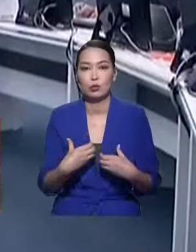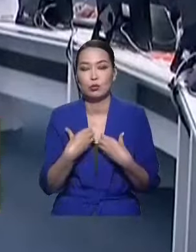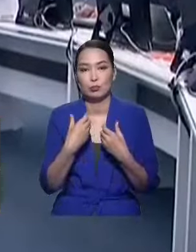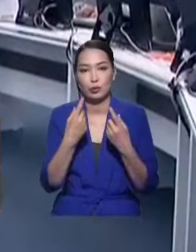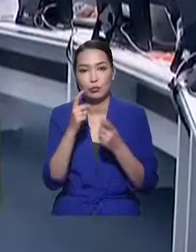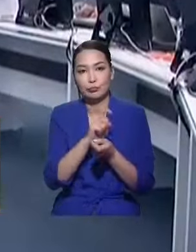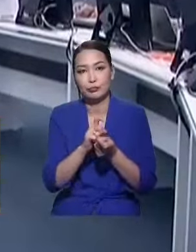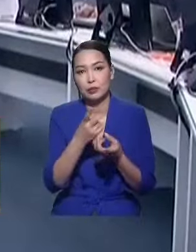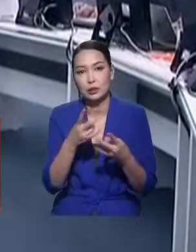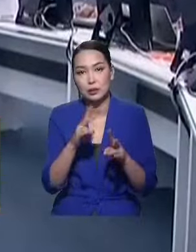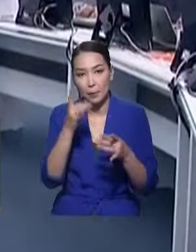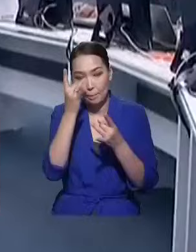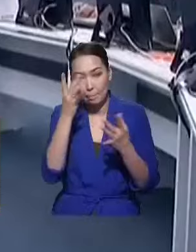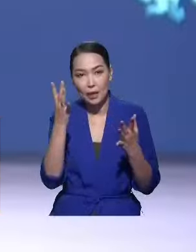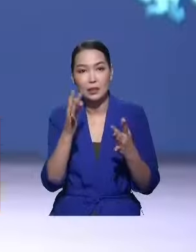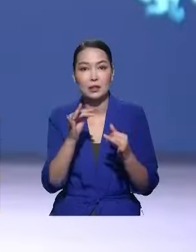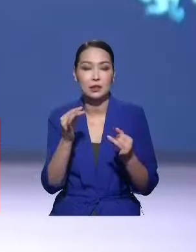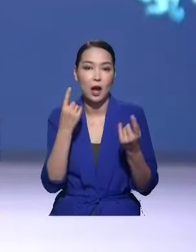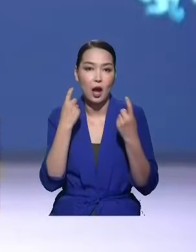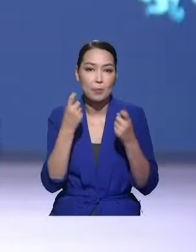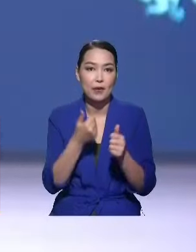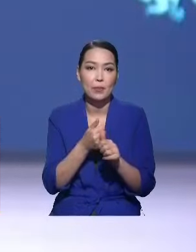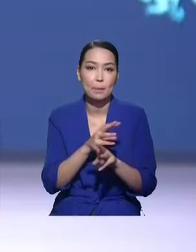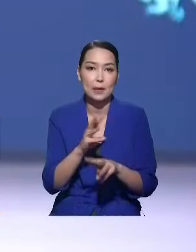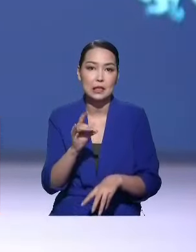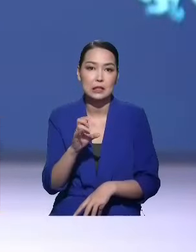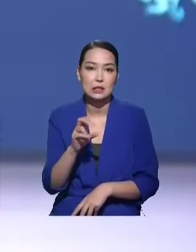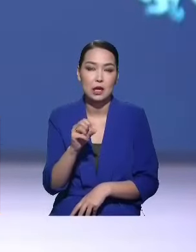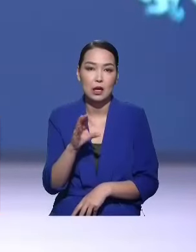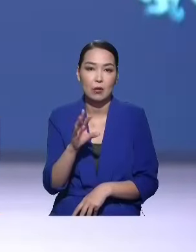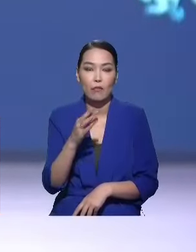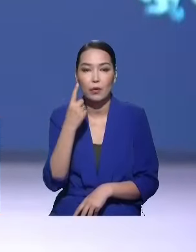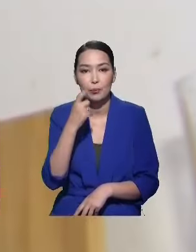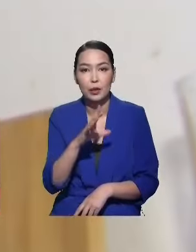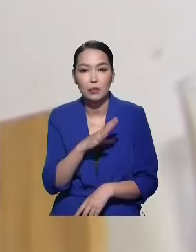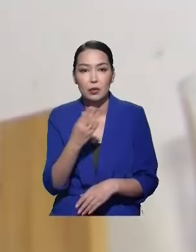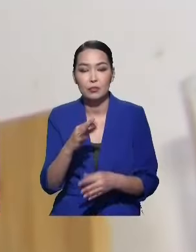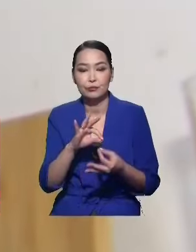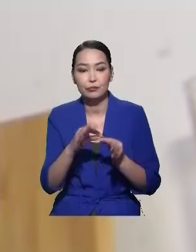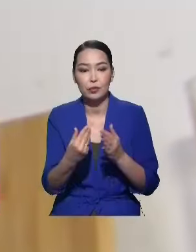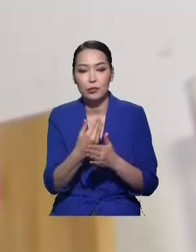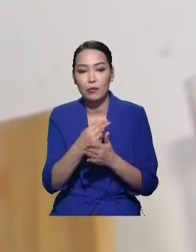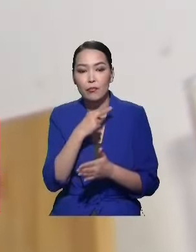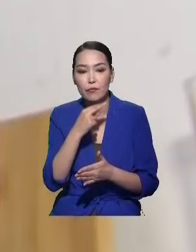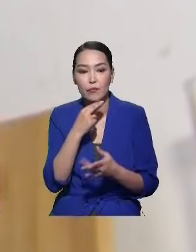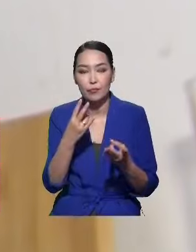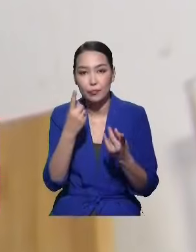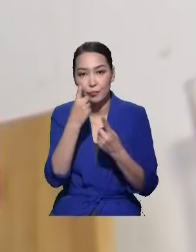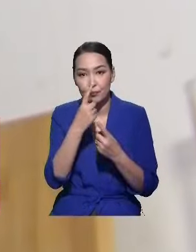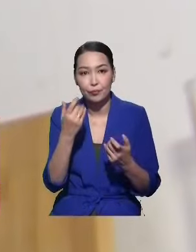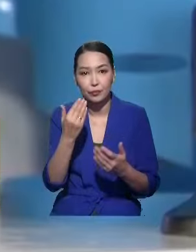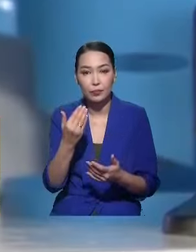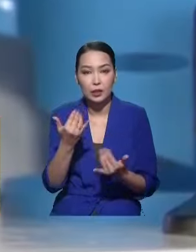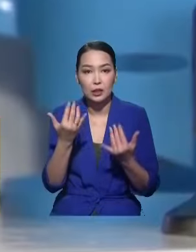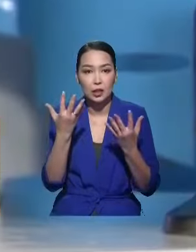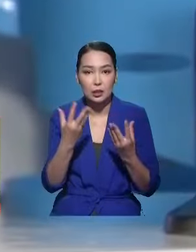ақпарат вице-министрі Қанат Ысқақов осылай деді. Ведомство басшысы деректерге мұқият болу қажеттігін ескертеді. Айта кетейік, бүгінге